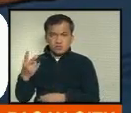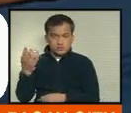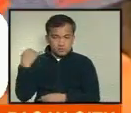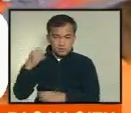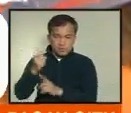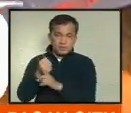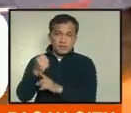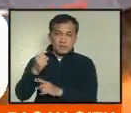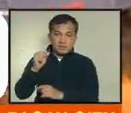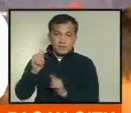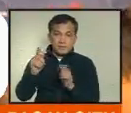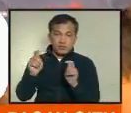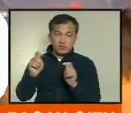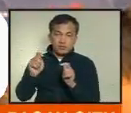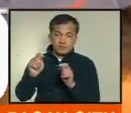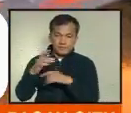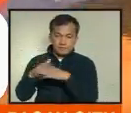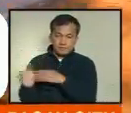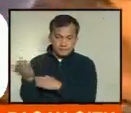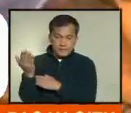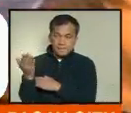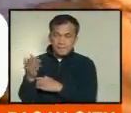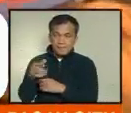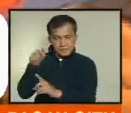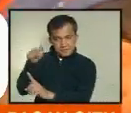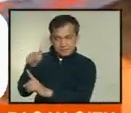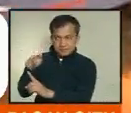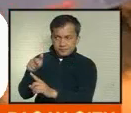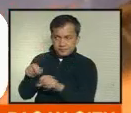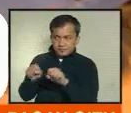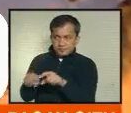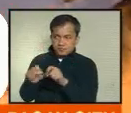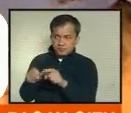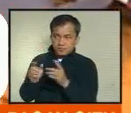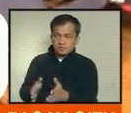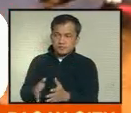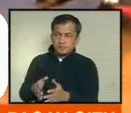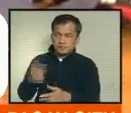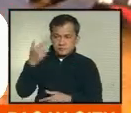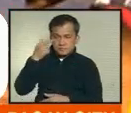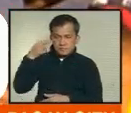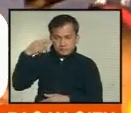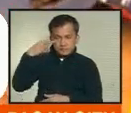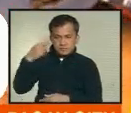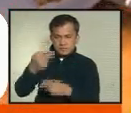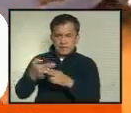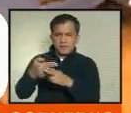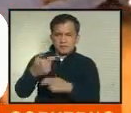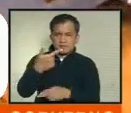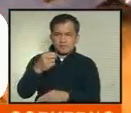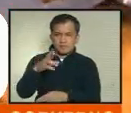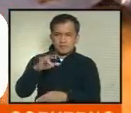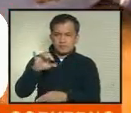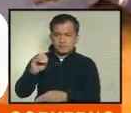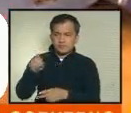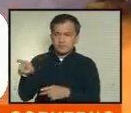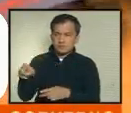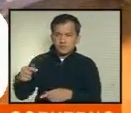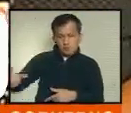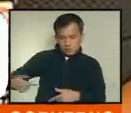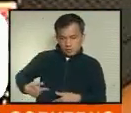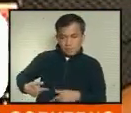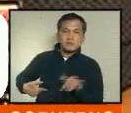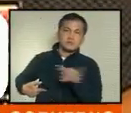araw. Target ng operasyon ang umanay pusher na si Gerald Punzalan alias Goryo, na isa rin daw